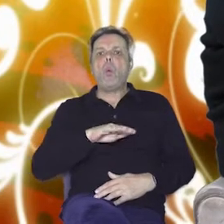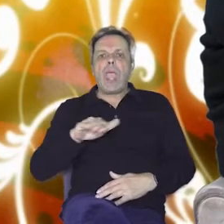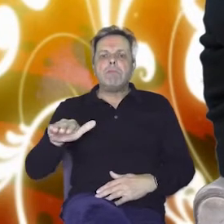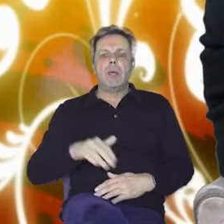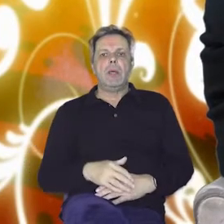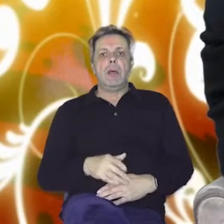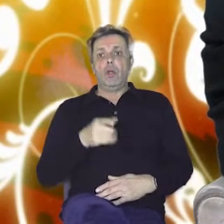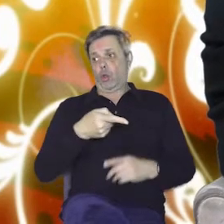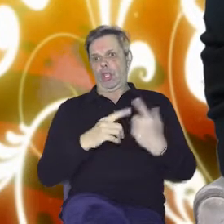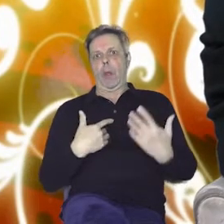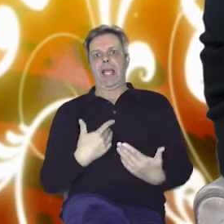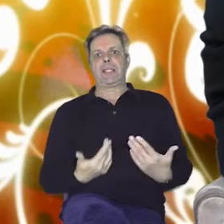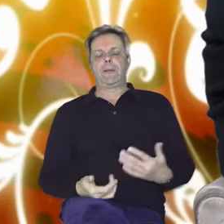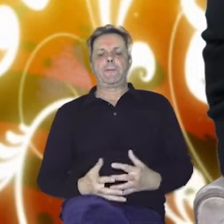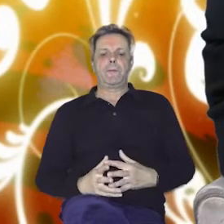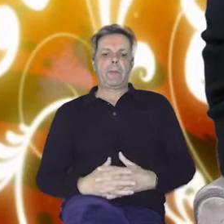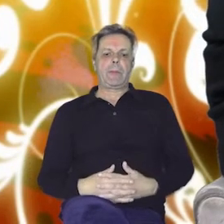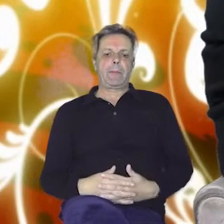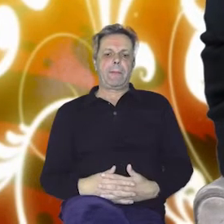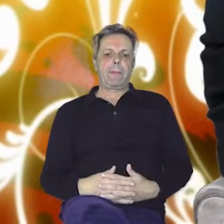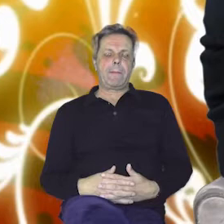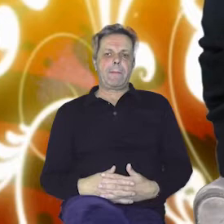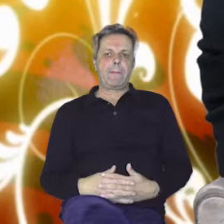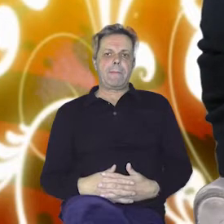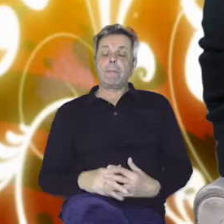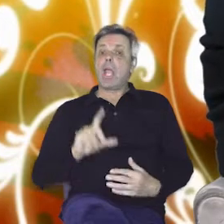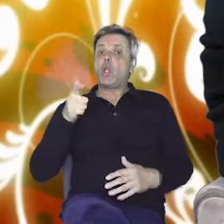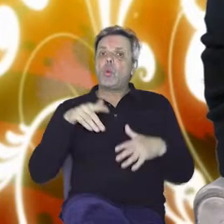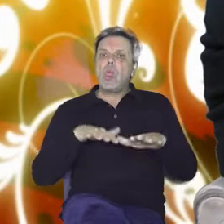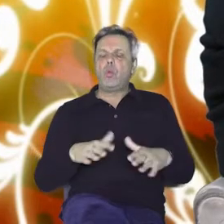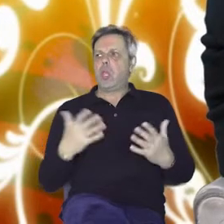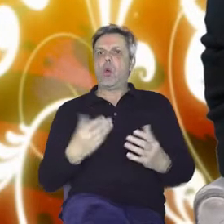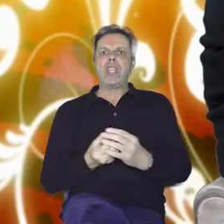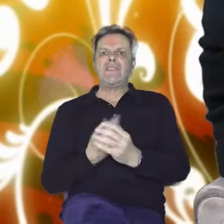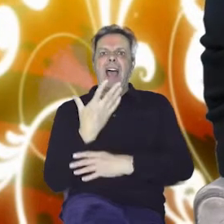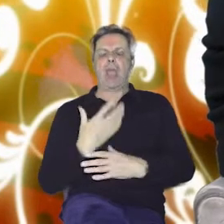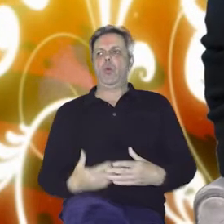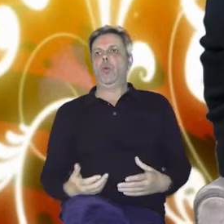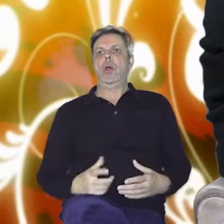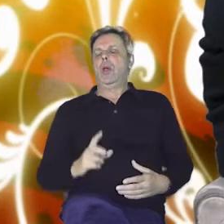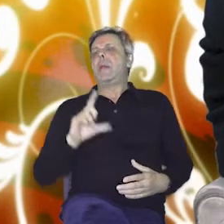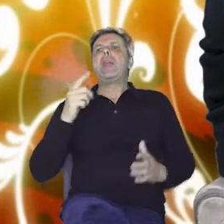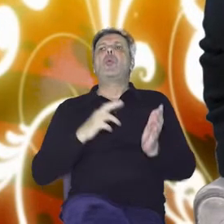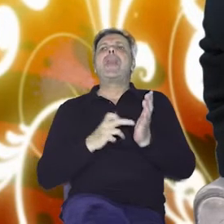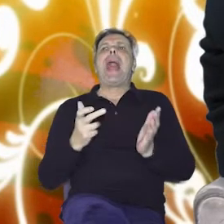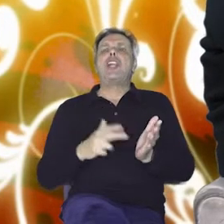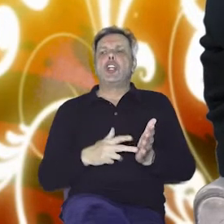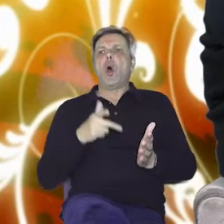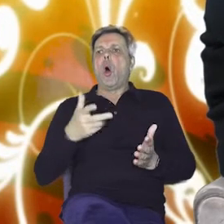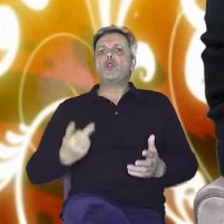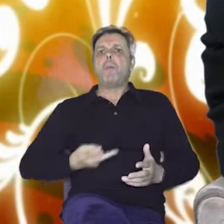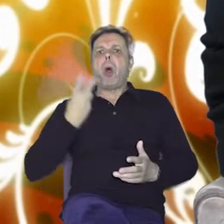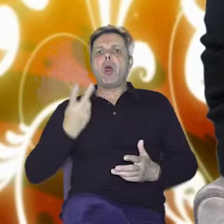je dio nas. Da. Ali ovi drugi ljudi koji stvaraju na drugi način, oni su zapravo ponosni da